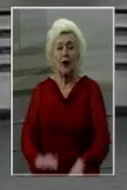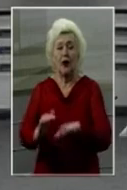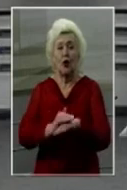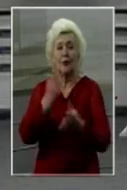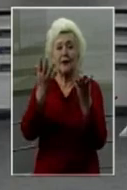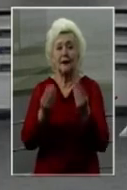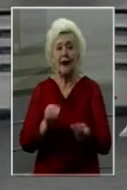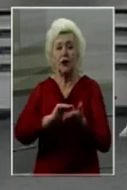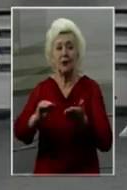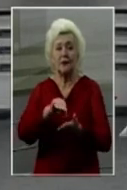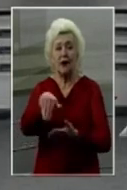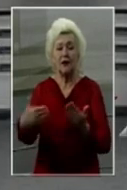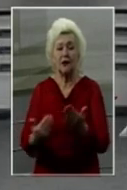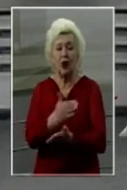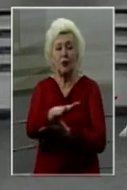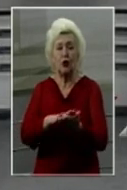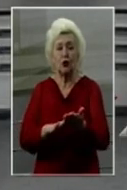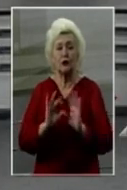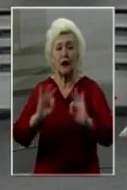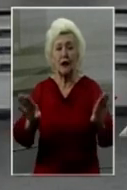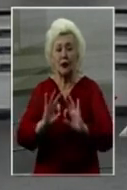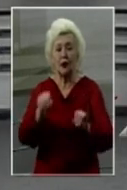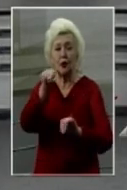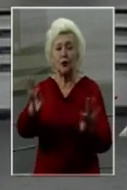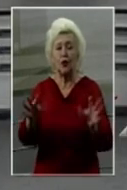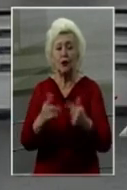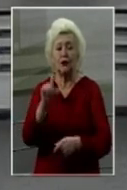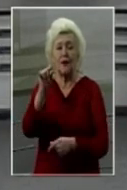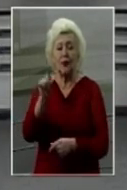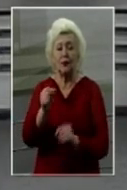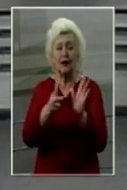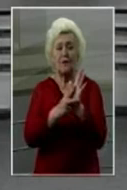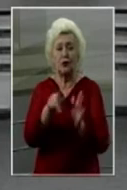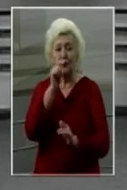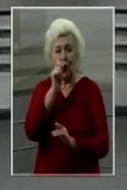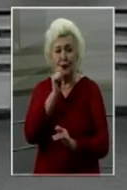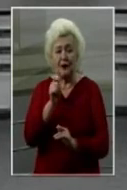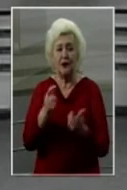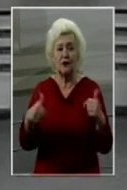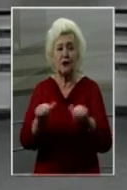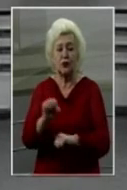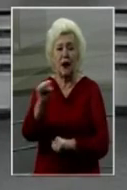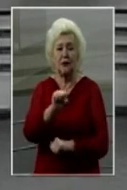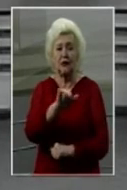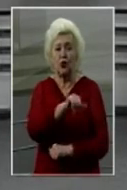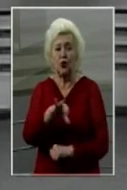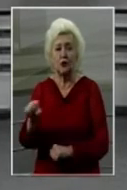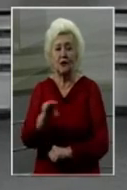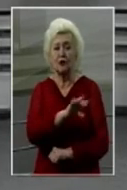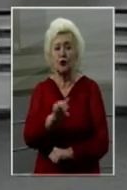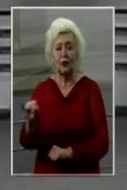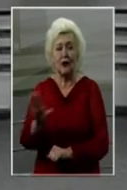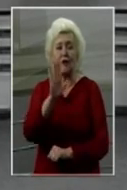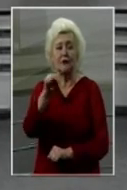Добрий день, кореспонденти Таврійських новин продовжують інформувати вас про події понеділка, 8 квітня. В студії Андрій Усов,